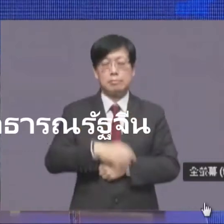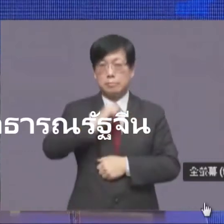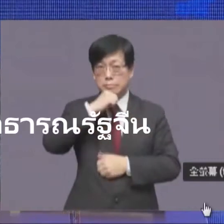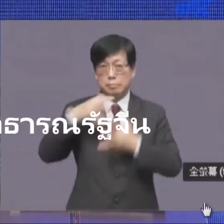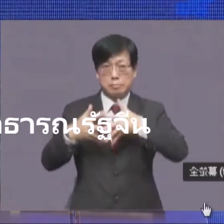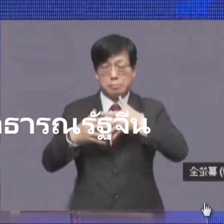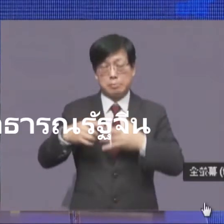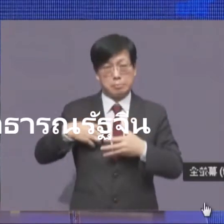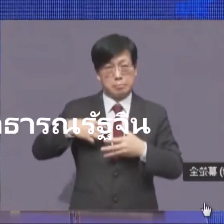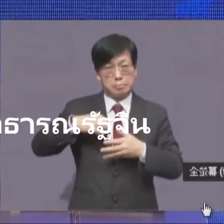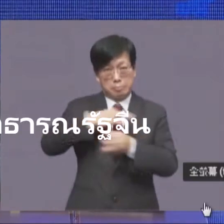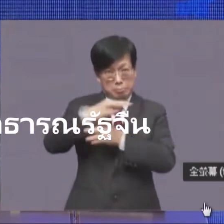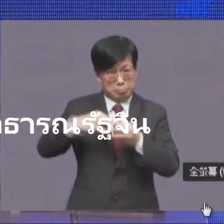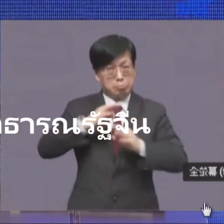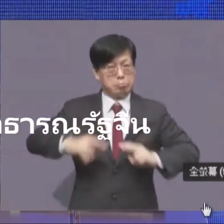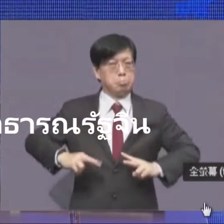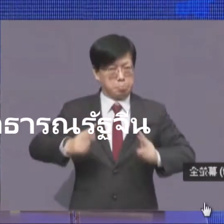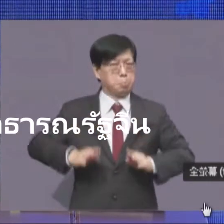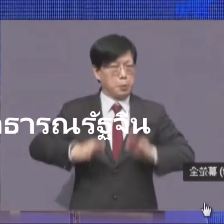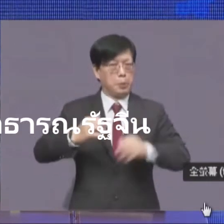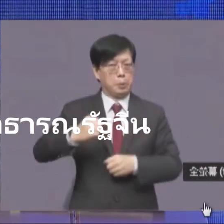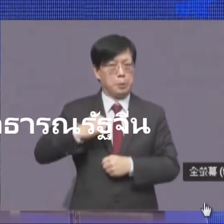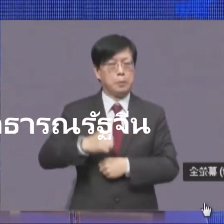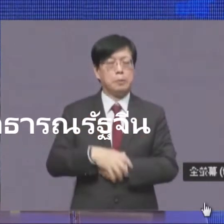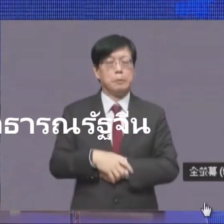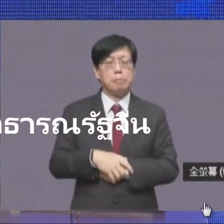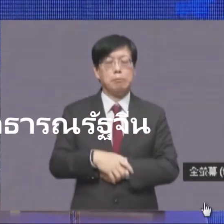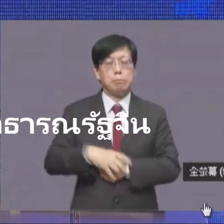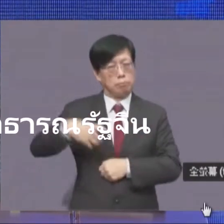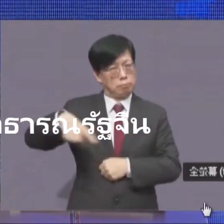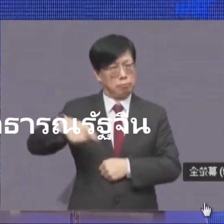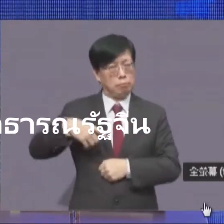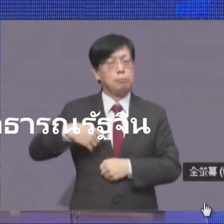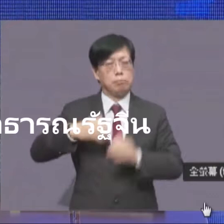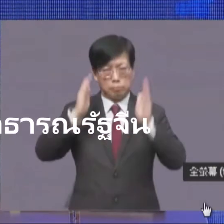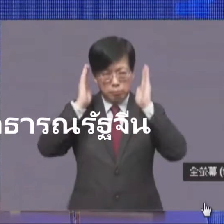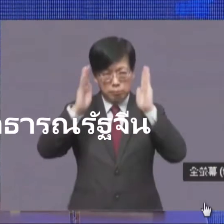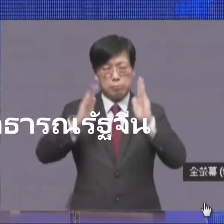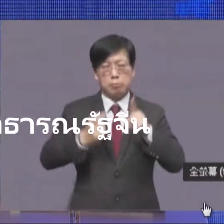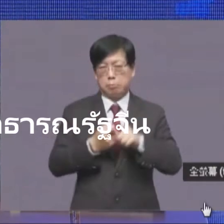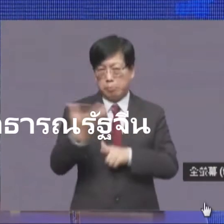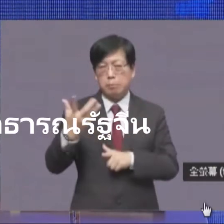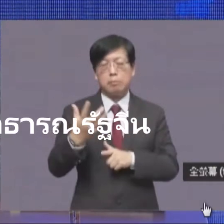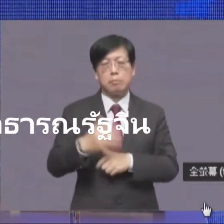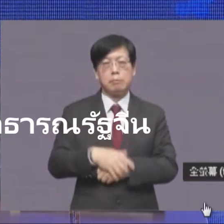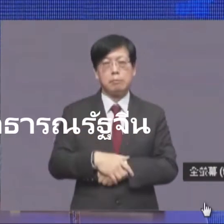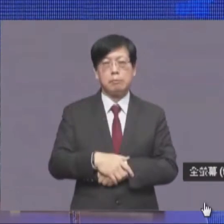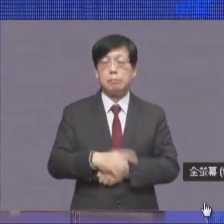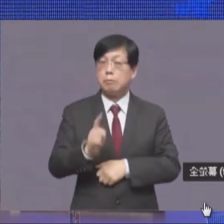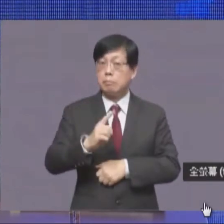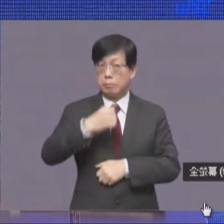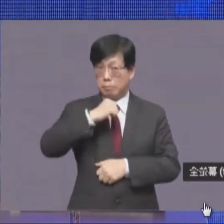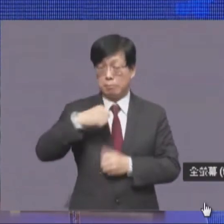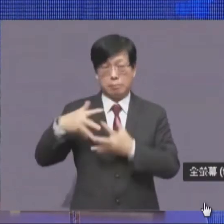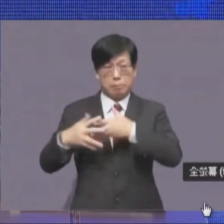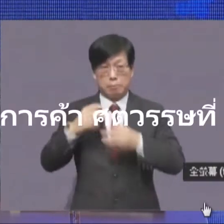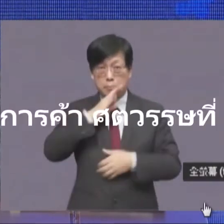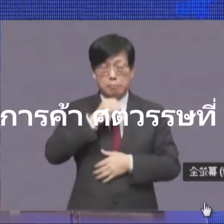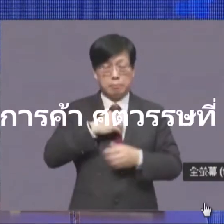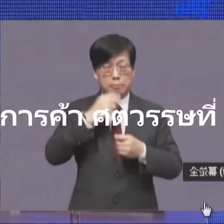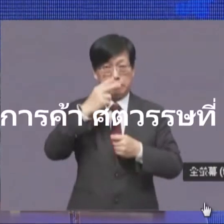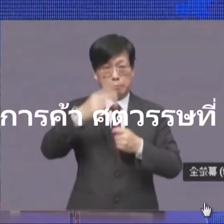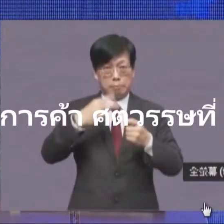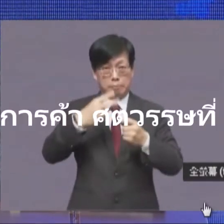ในหวปิงเฉง โคสกรัฐบาลไต้วั สาธนราจีน ได้กลาวในการถแหงขาวว่าความสัพนศรรฐกิจและการค้าระหวางไ้วนกัสารัฐ